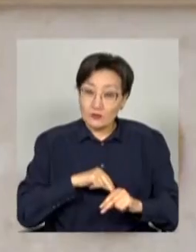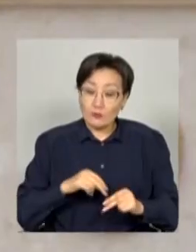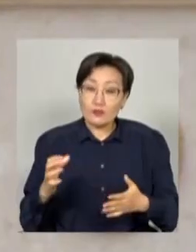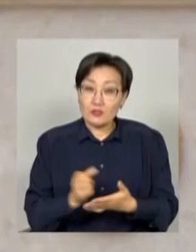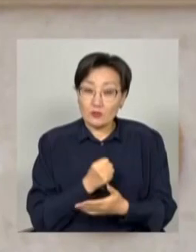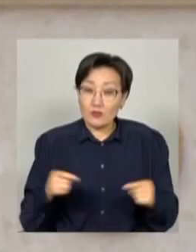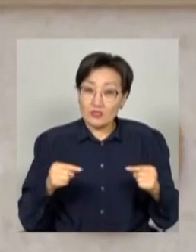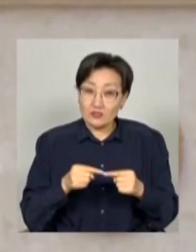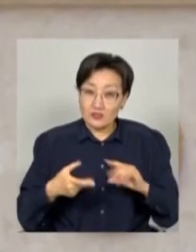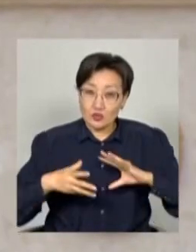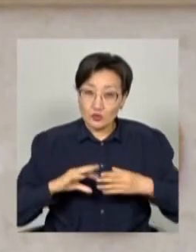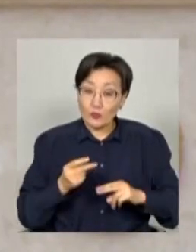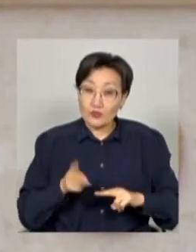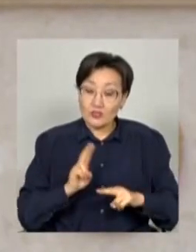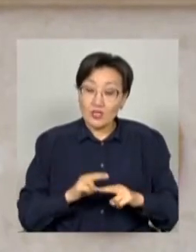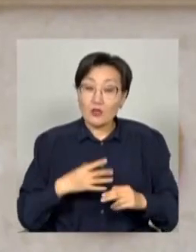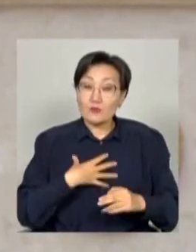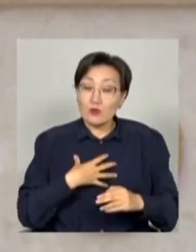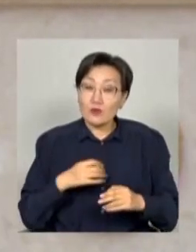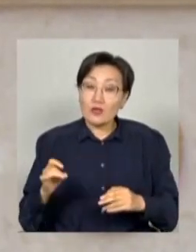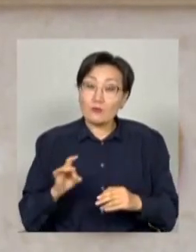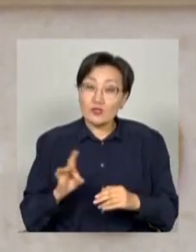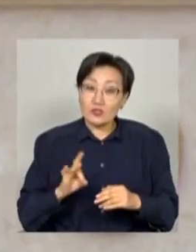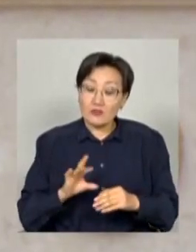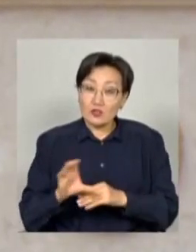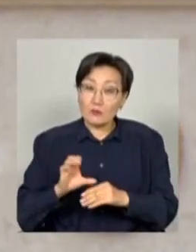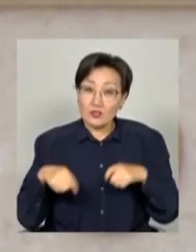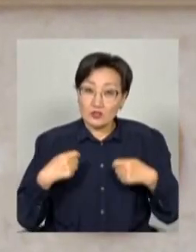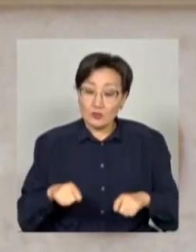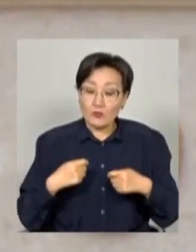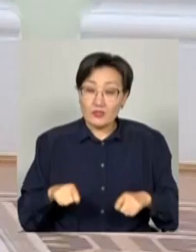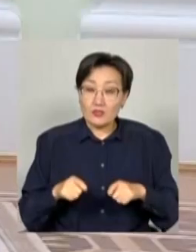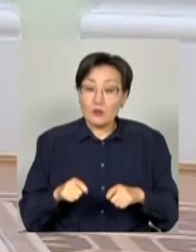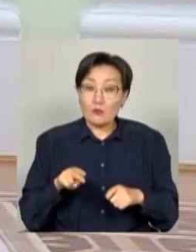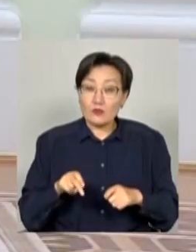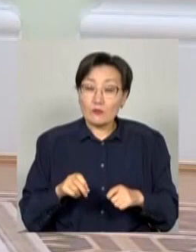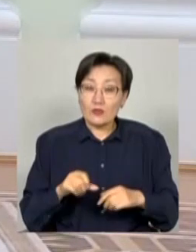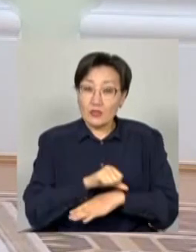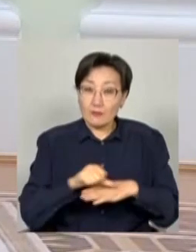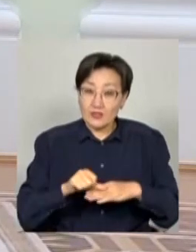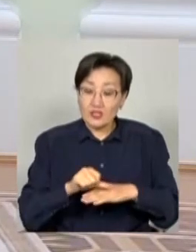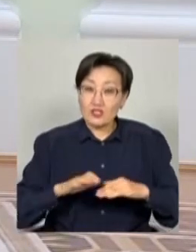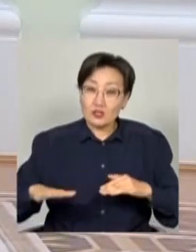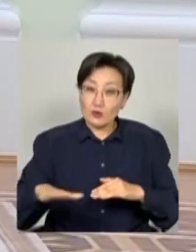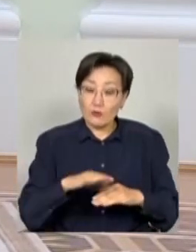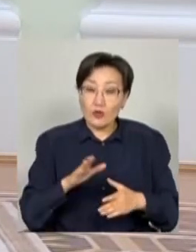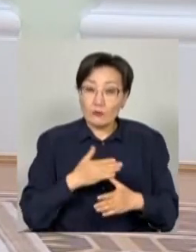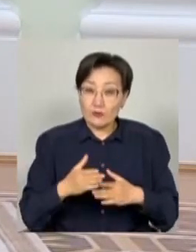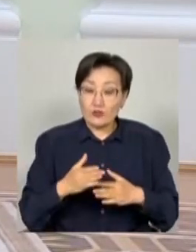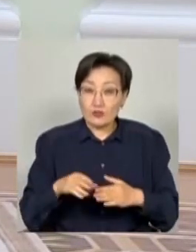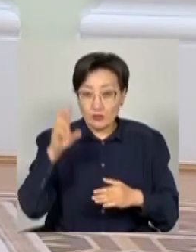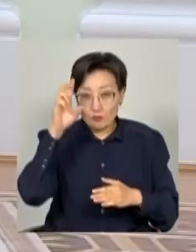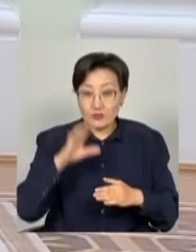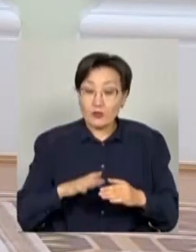существенных конкретных результатов, потому что значительный объем товарооборота идет как раз по приграничным территориям между собой.